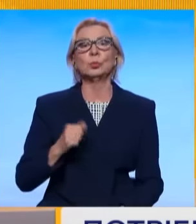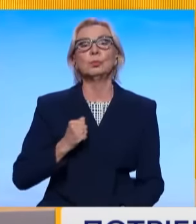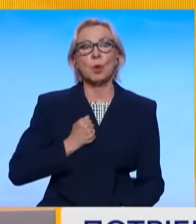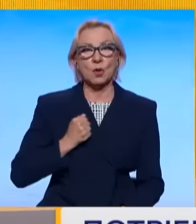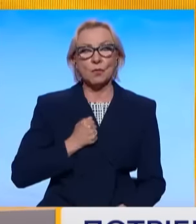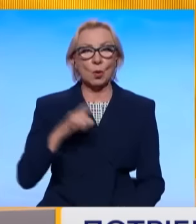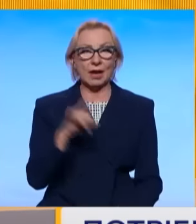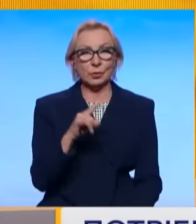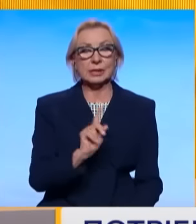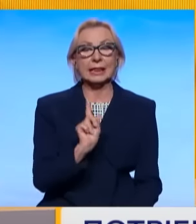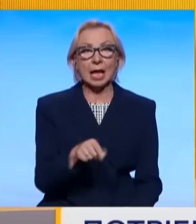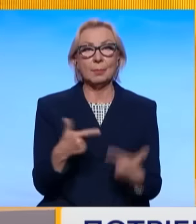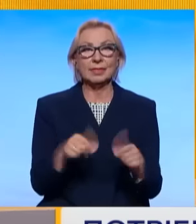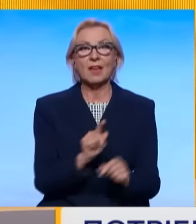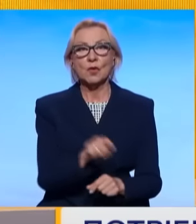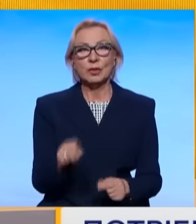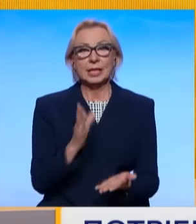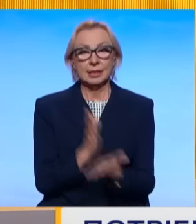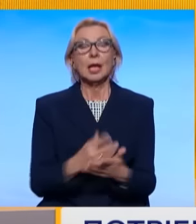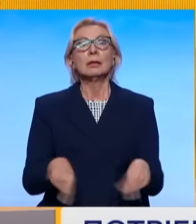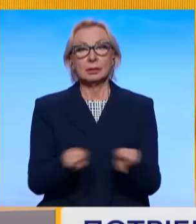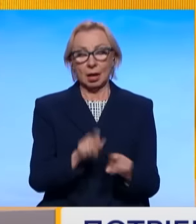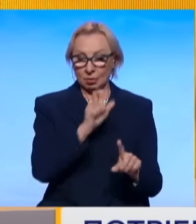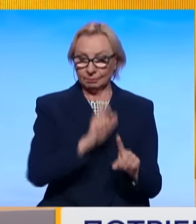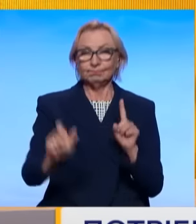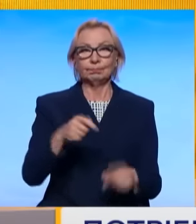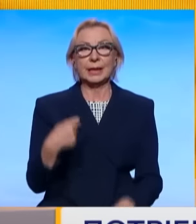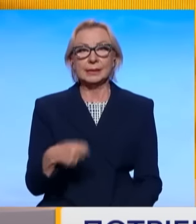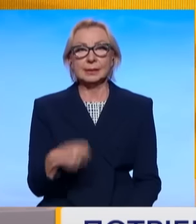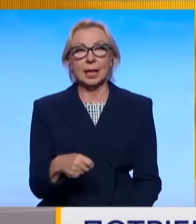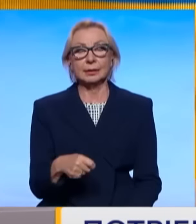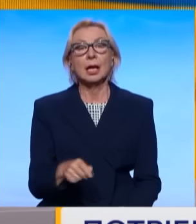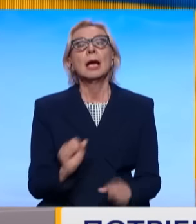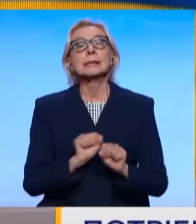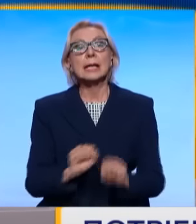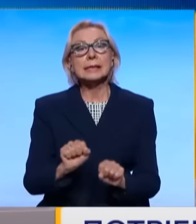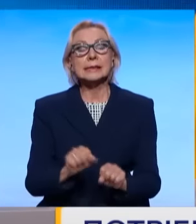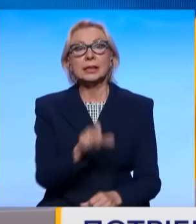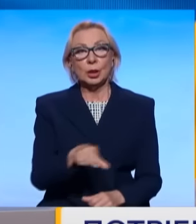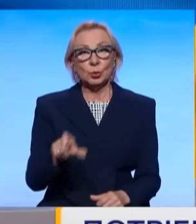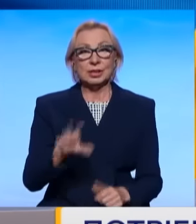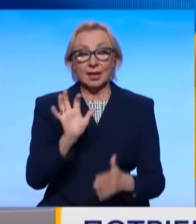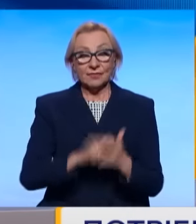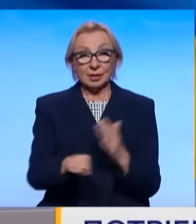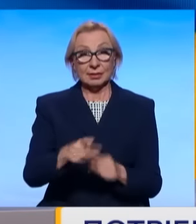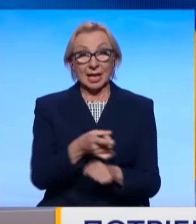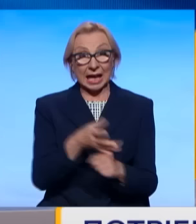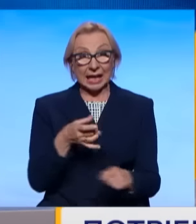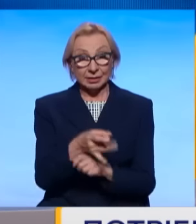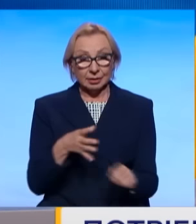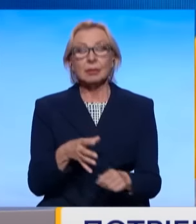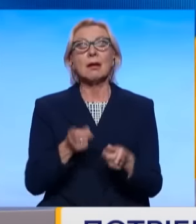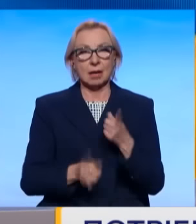є. Так на удар по Харкову реагує президент. Каже, захистити людей від ракетного терору реально